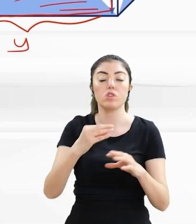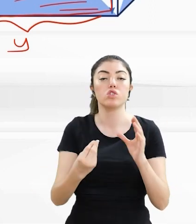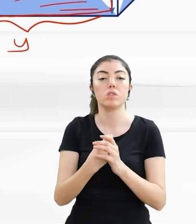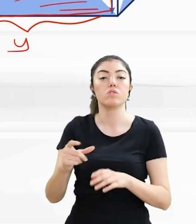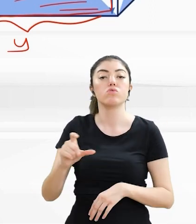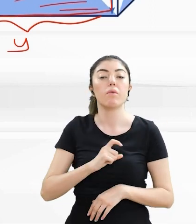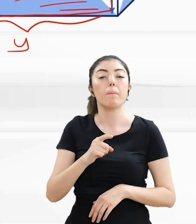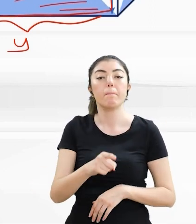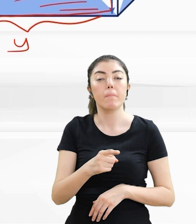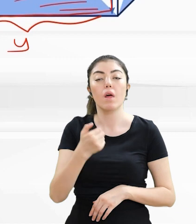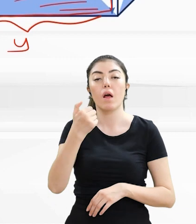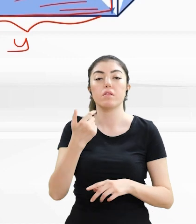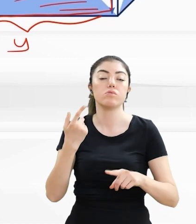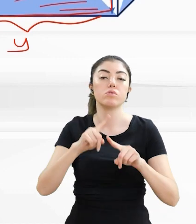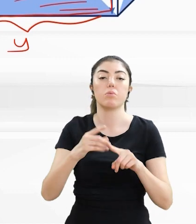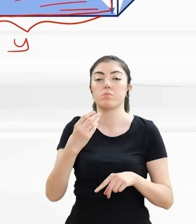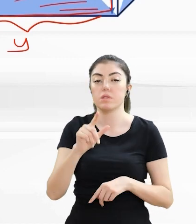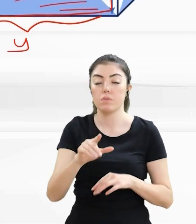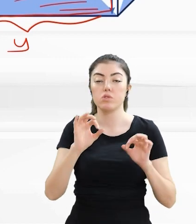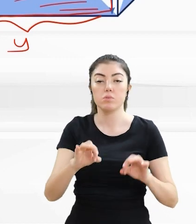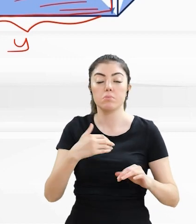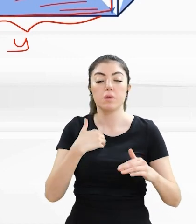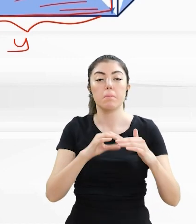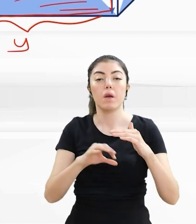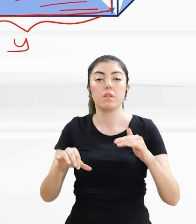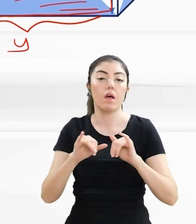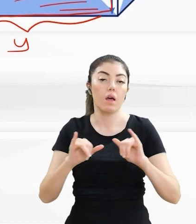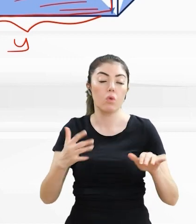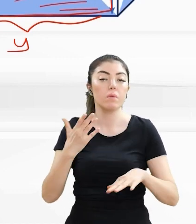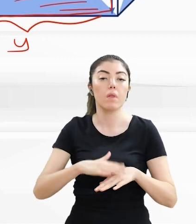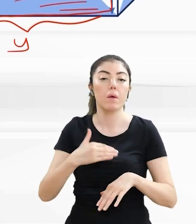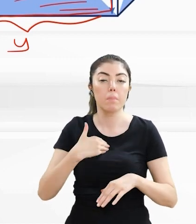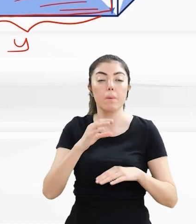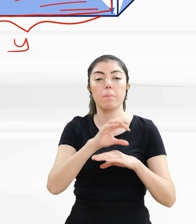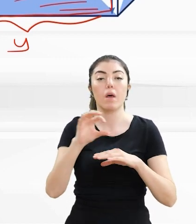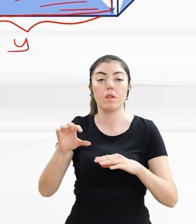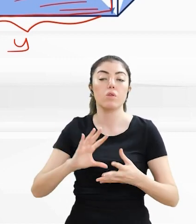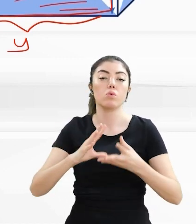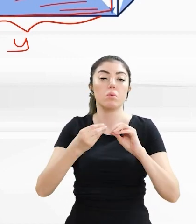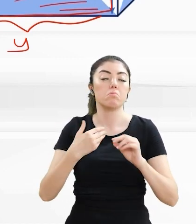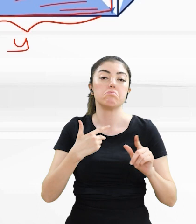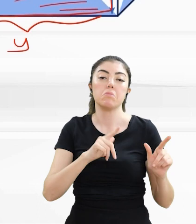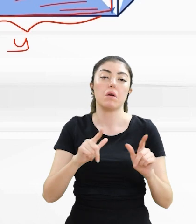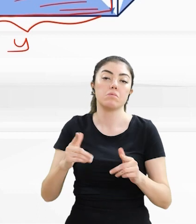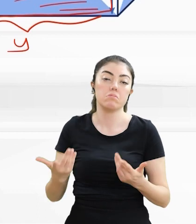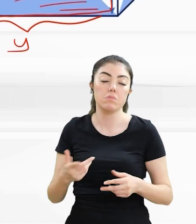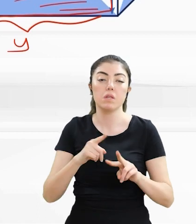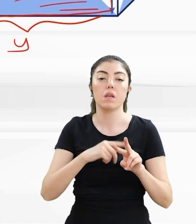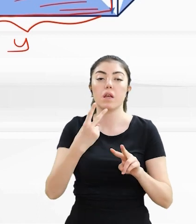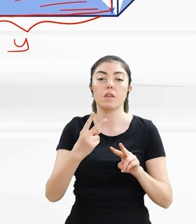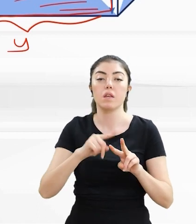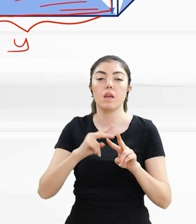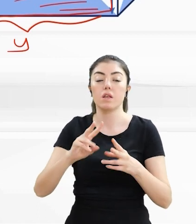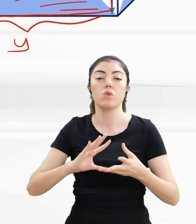Bu buradan çıkan Cevabı da altıyla Çarpacağım şimdi faydalar aynı o zaman ne yapacağım payları toplayabilirim YK Deli